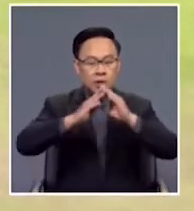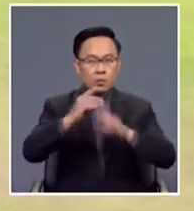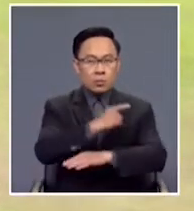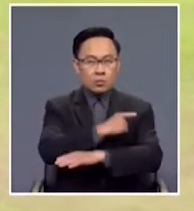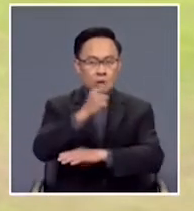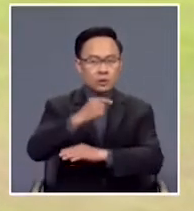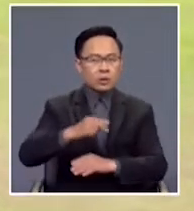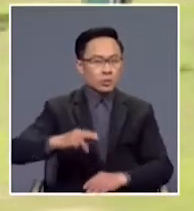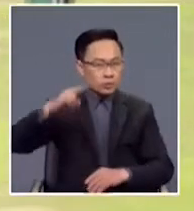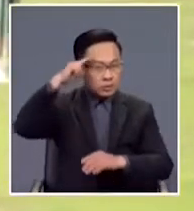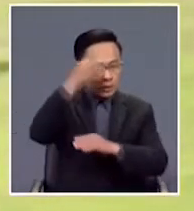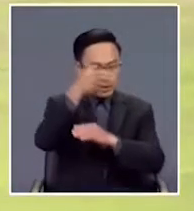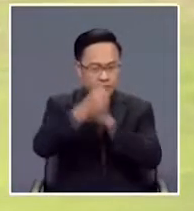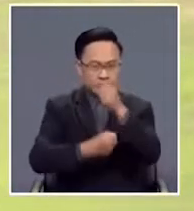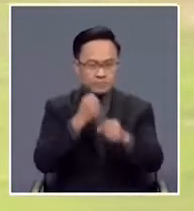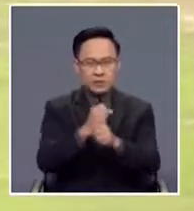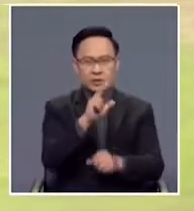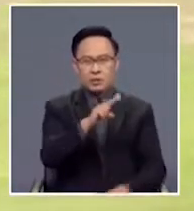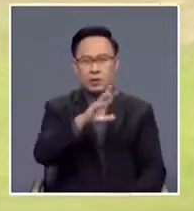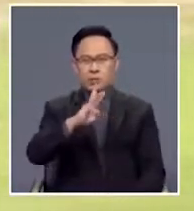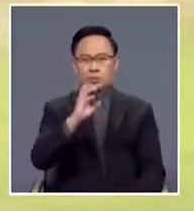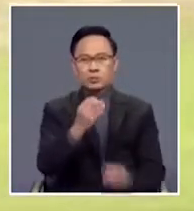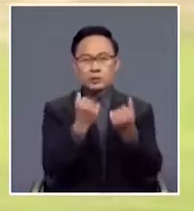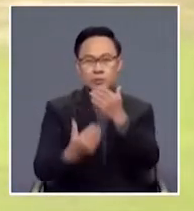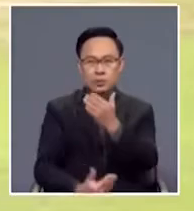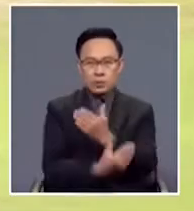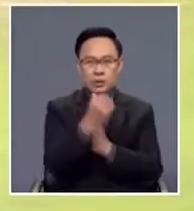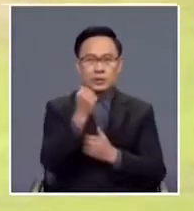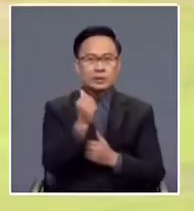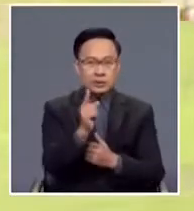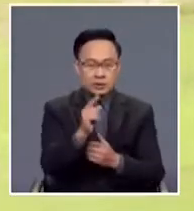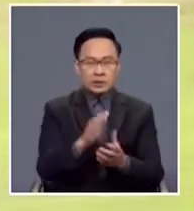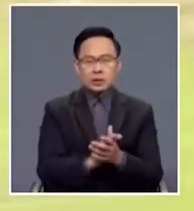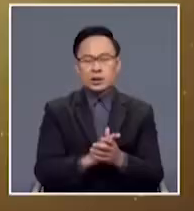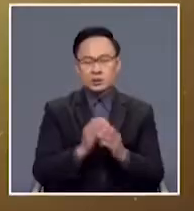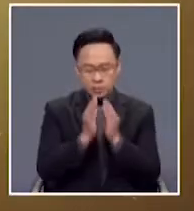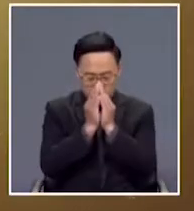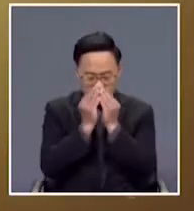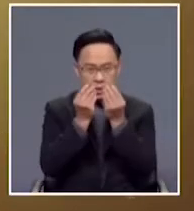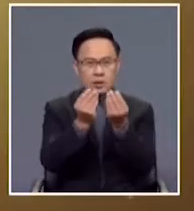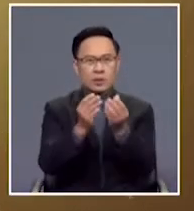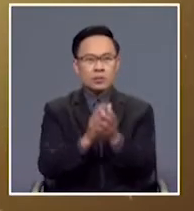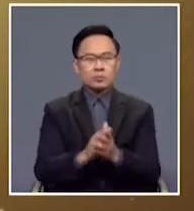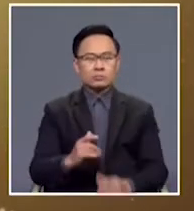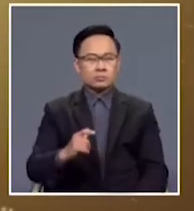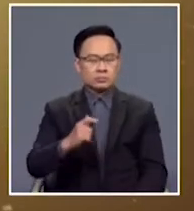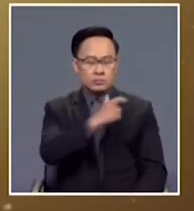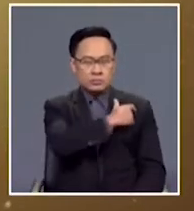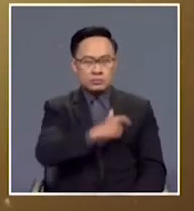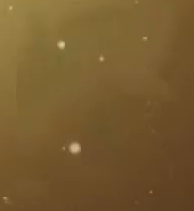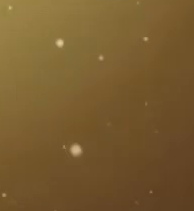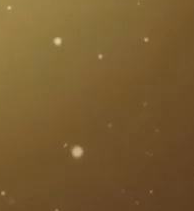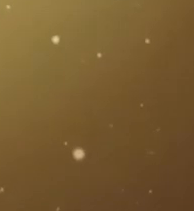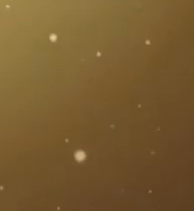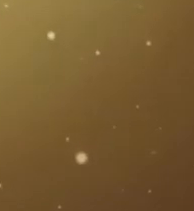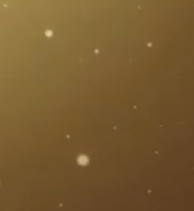กเสือแห่งชาติประจำปี2560นี้นับว่าเป็นโอกาสมหามงคลในการเฉลิมพระเกียรติสมเด็จพระเจ้าอยู่หัวมหาวชิราลงก